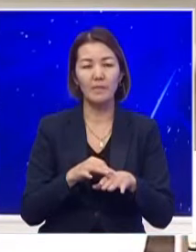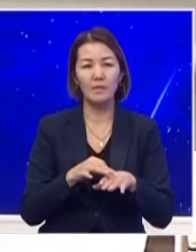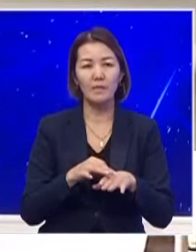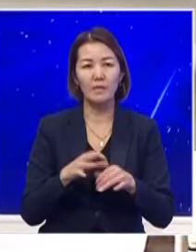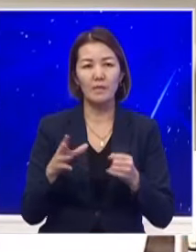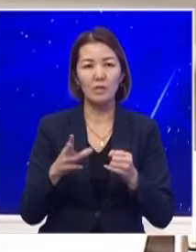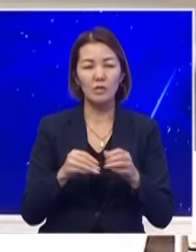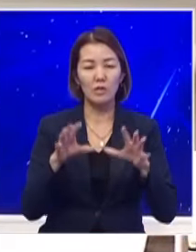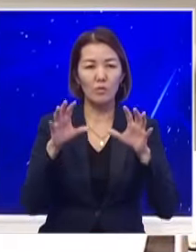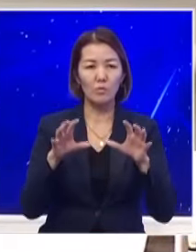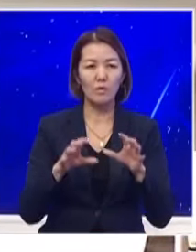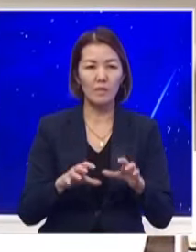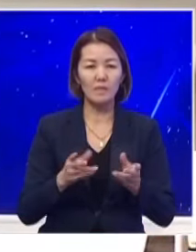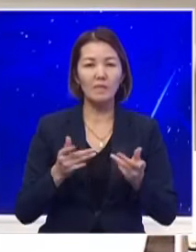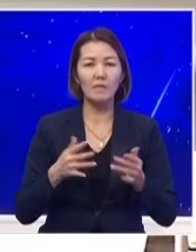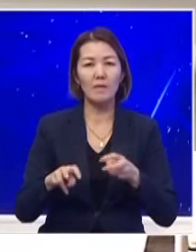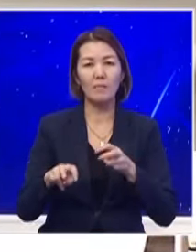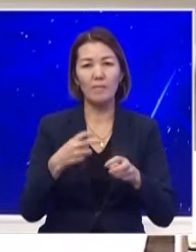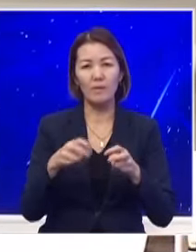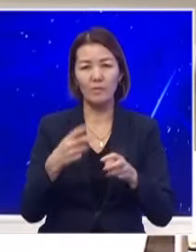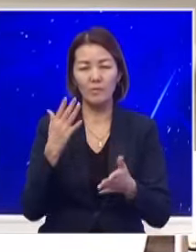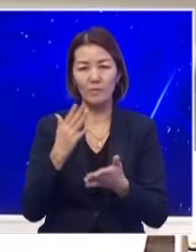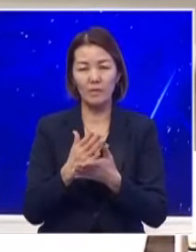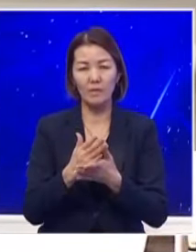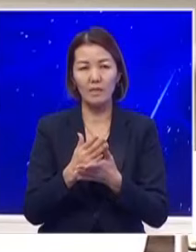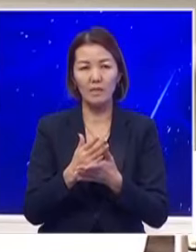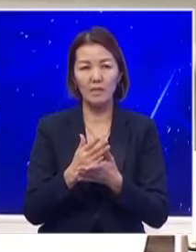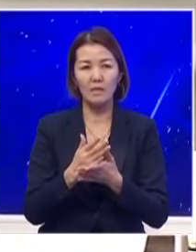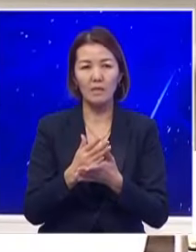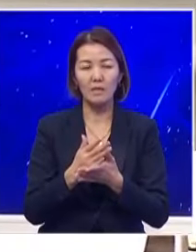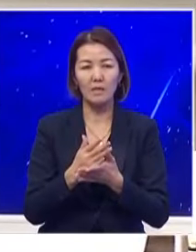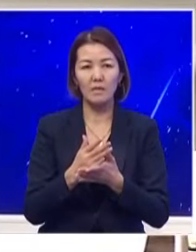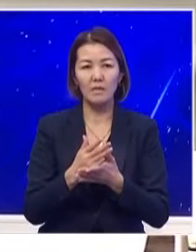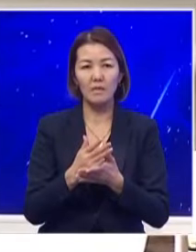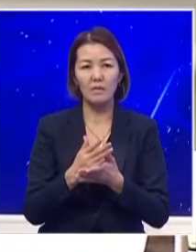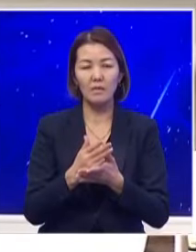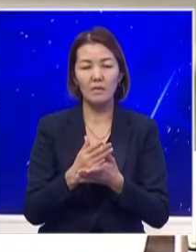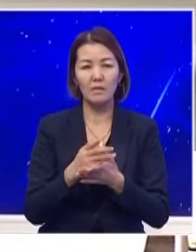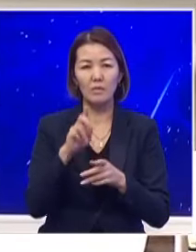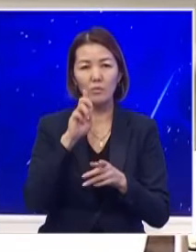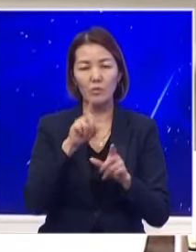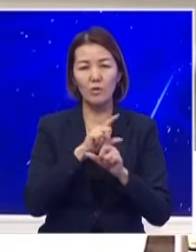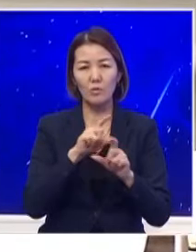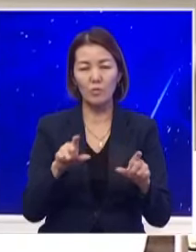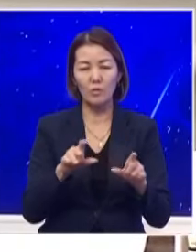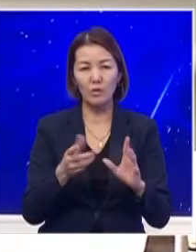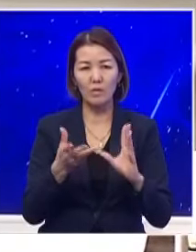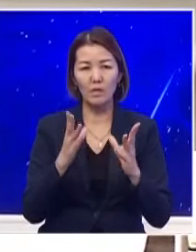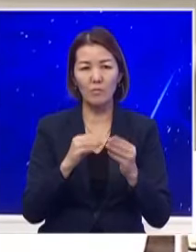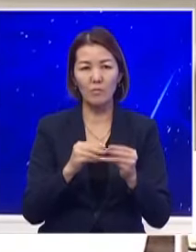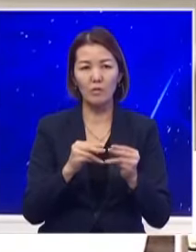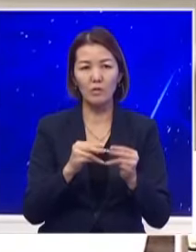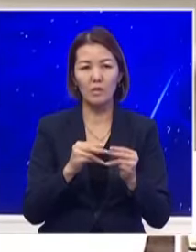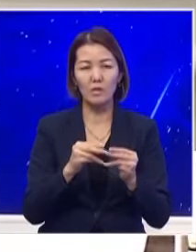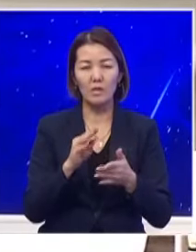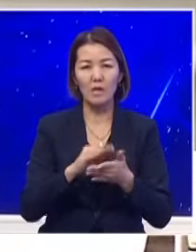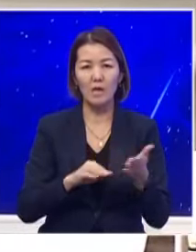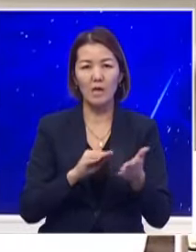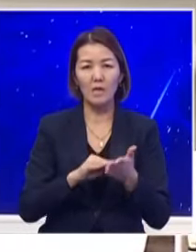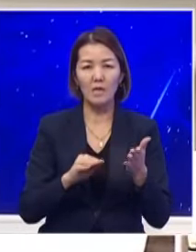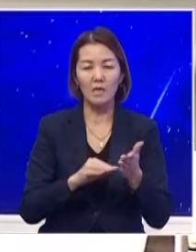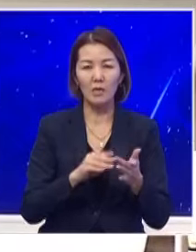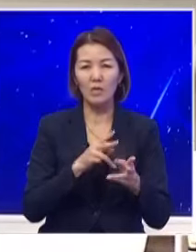жер кодексінің талаптарын бұзғанда анықталып, уәкілетті орган ол бойынша ұжымдық арыздар